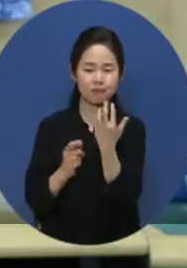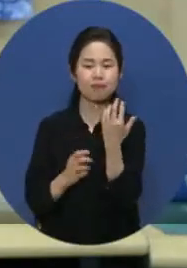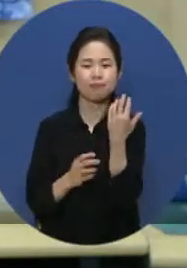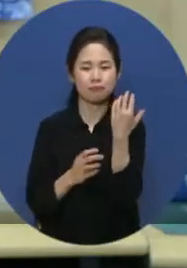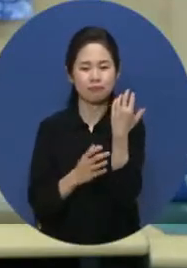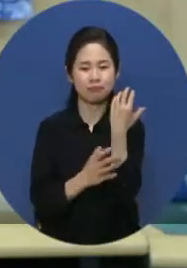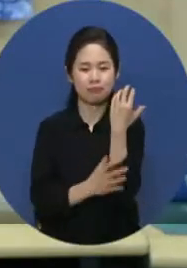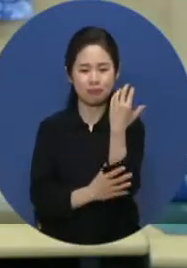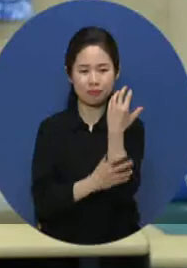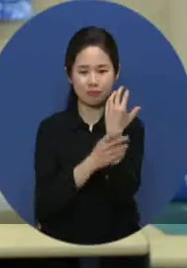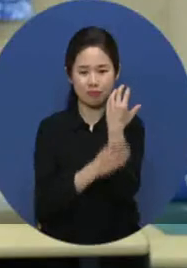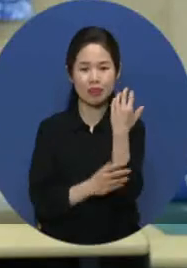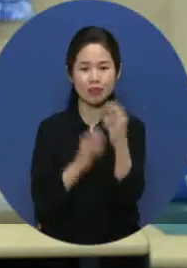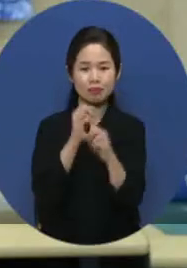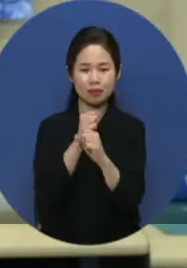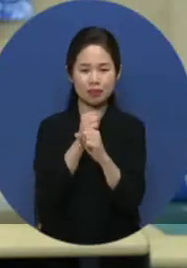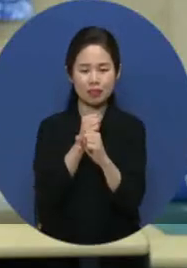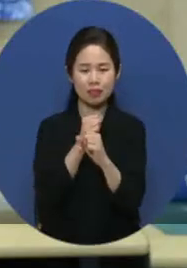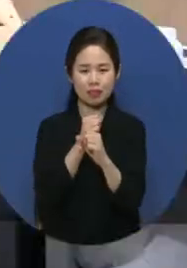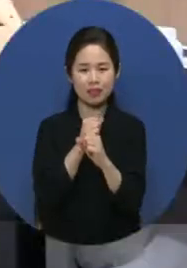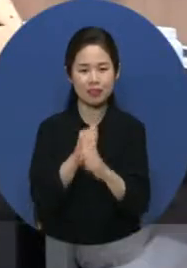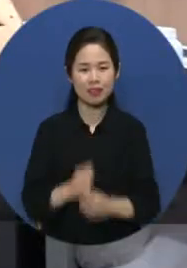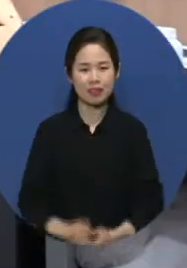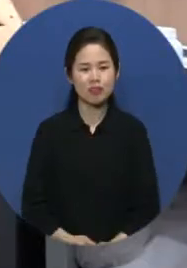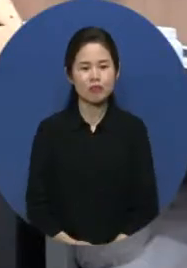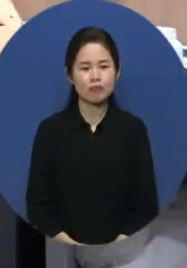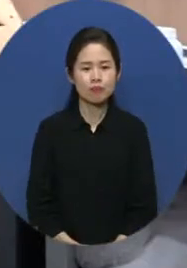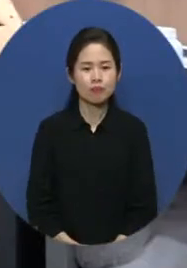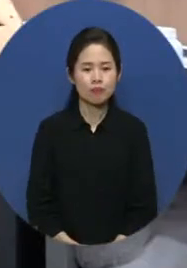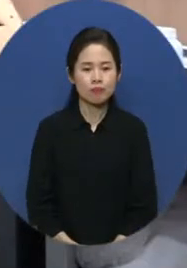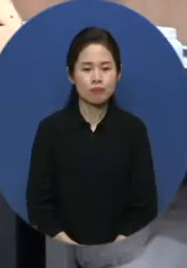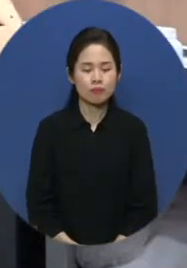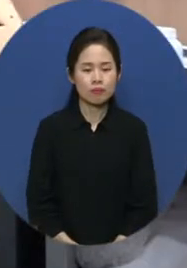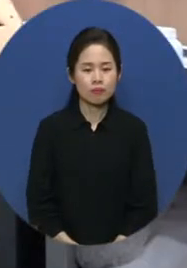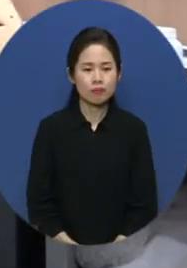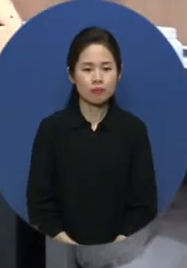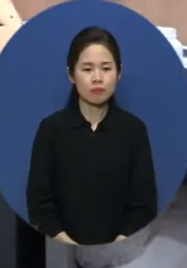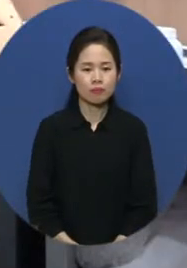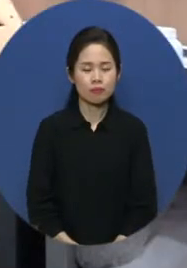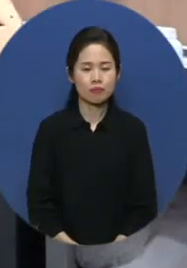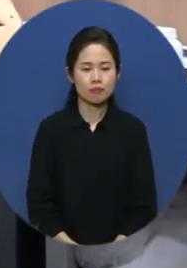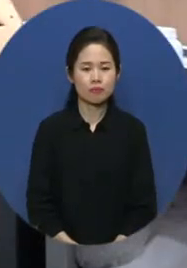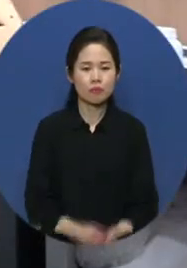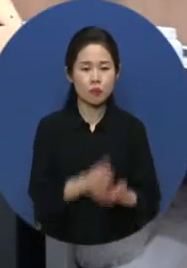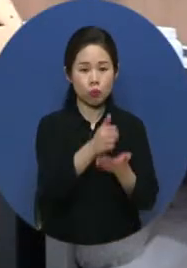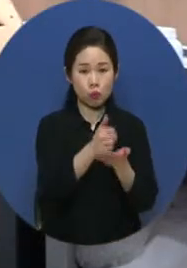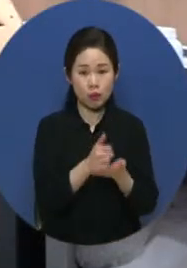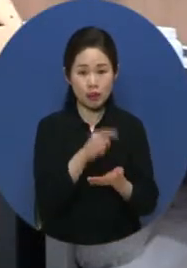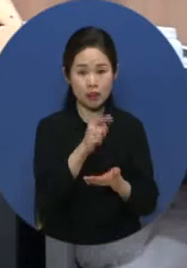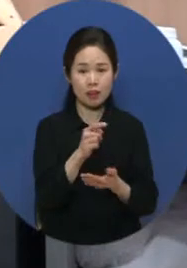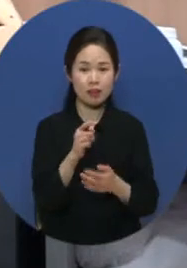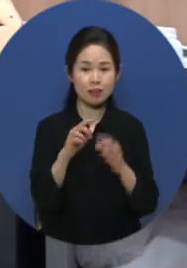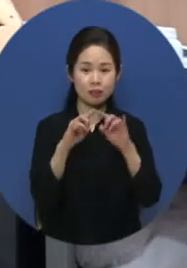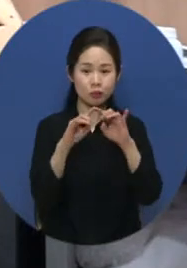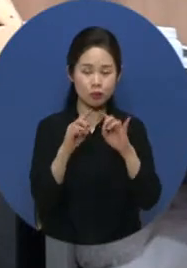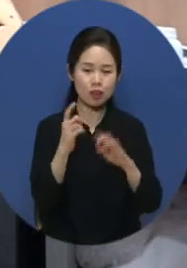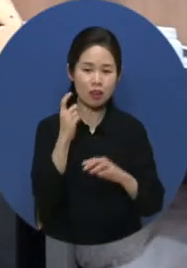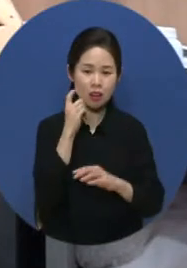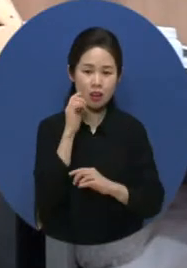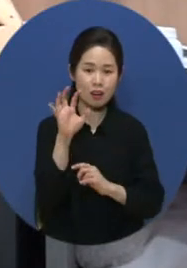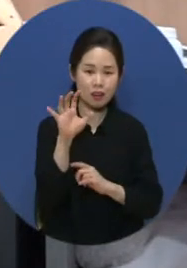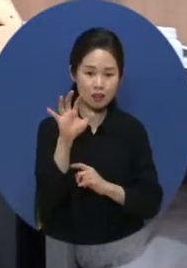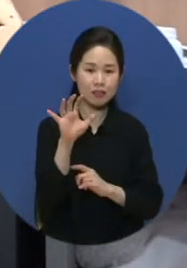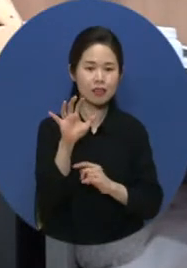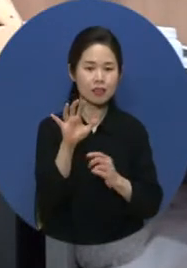이런 과정으로 제작을 하게 됩니다. 그럼 고객들이 이제 전자의술을 쓰기 시작한 후 뭐 달라진 점이나